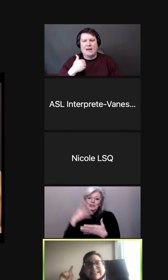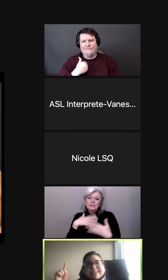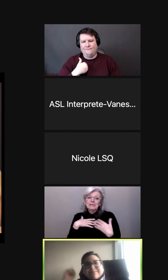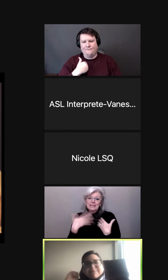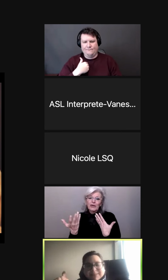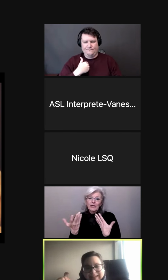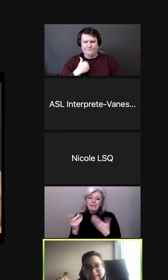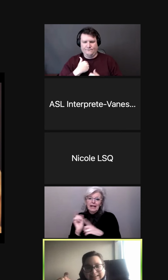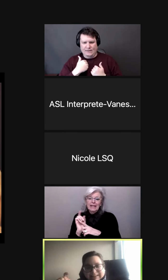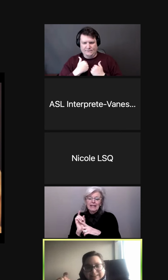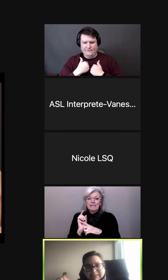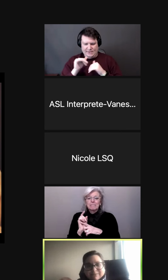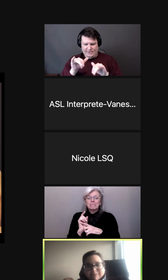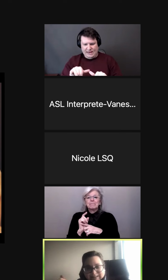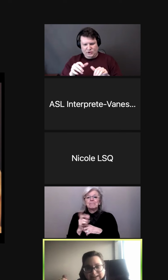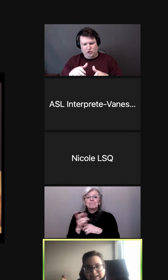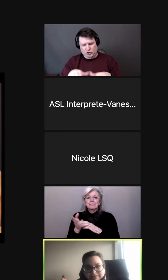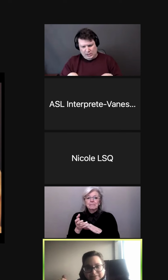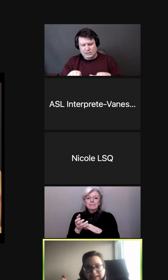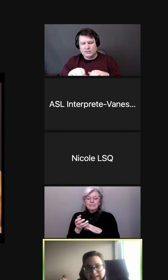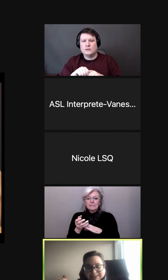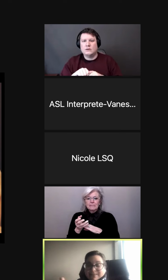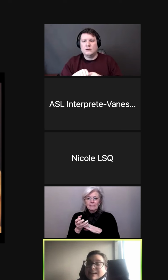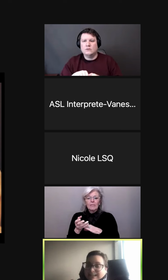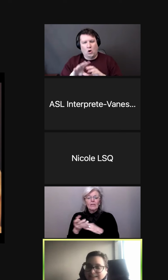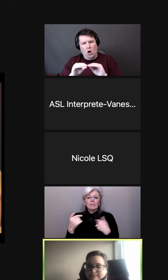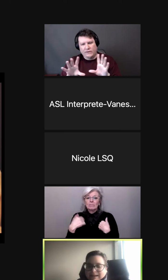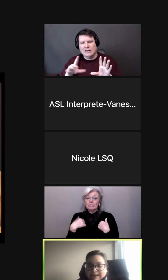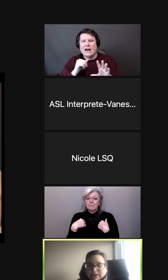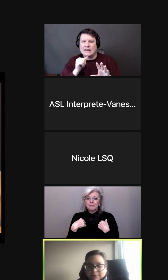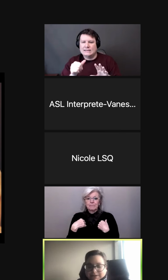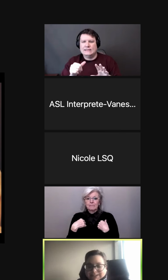là, je n'ai pas